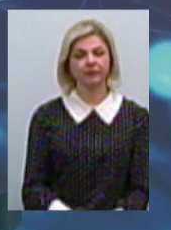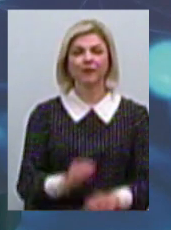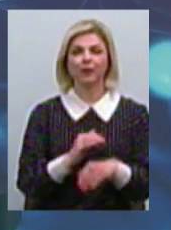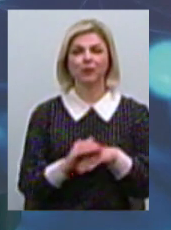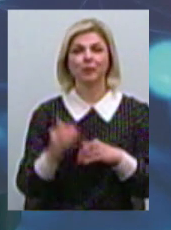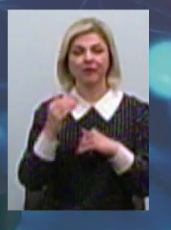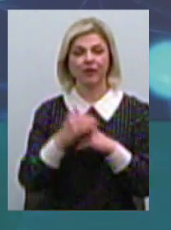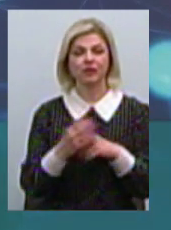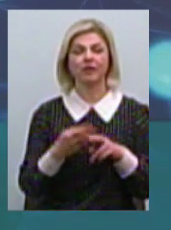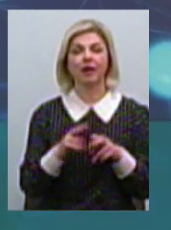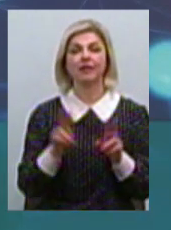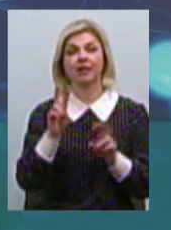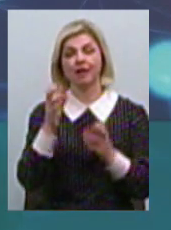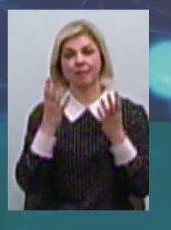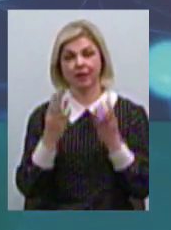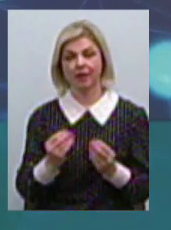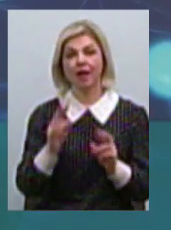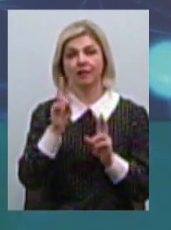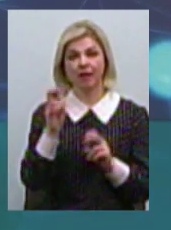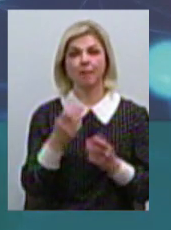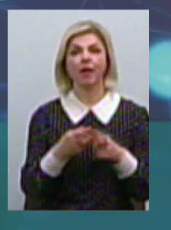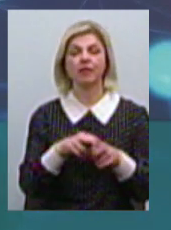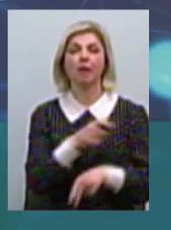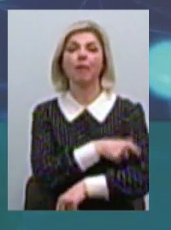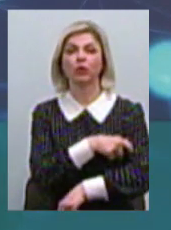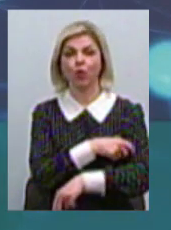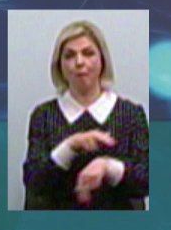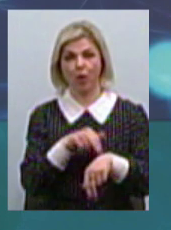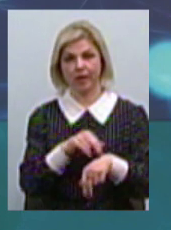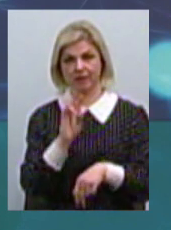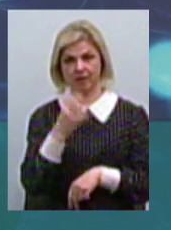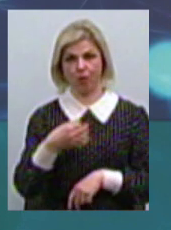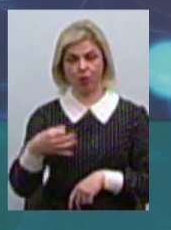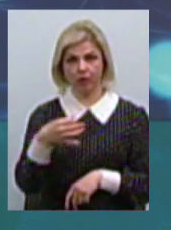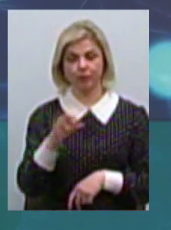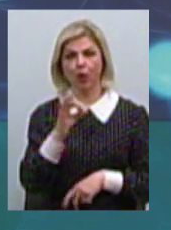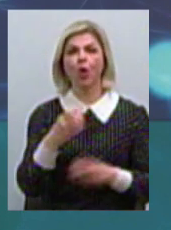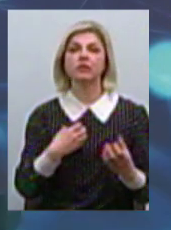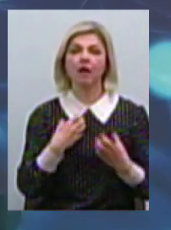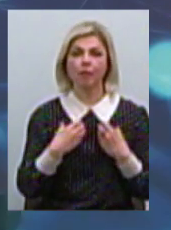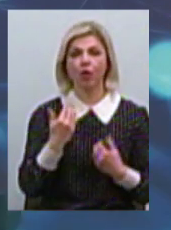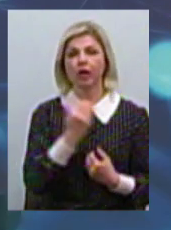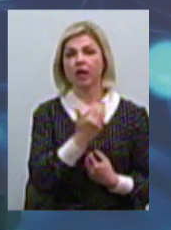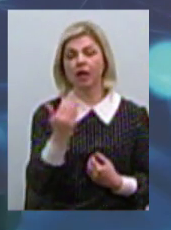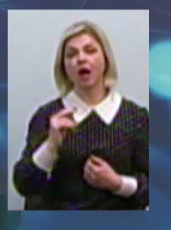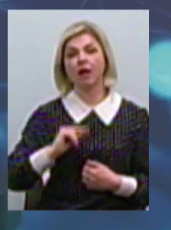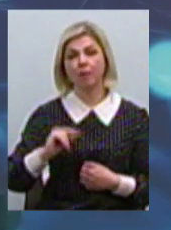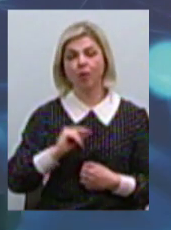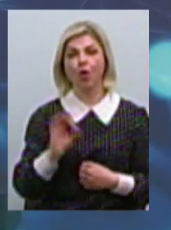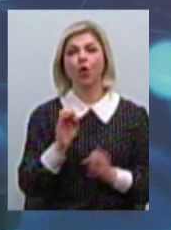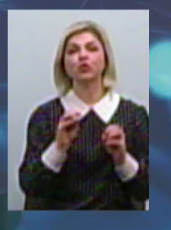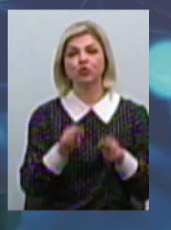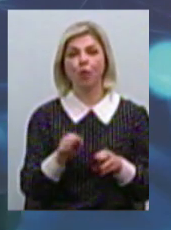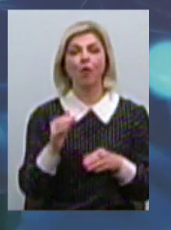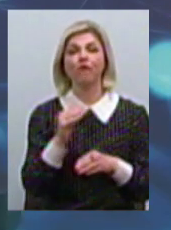Добрий вечір, це тема дня, а тема нашого ефіру – патрульна поліція Миколаївщини. Про турботи її співробітників та про те, чим